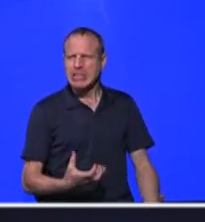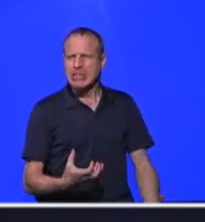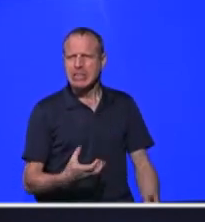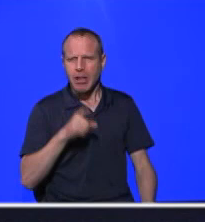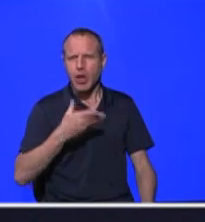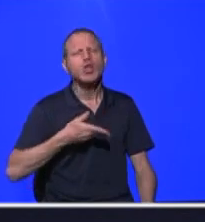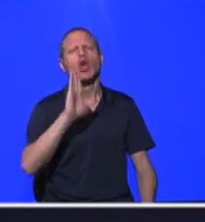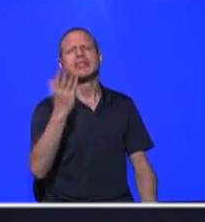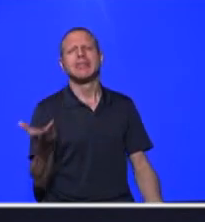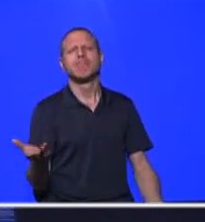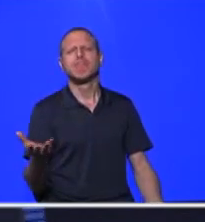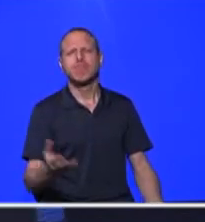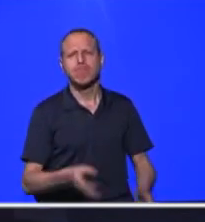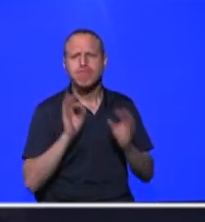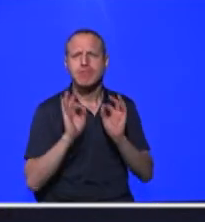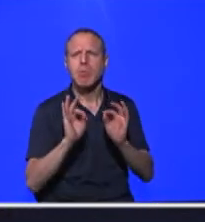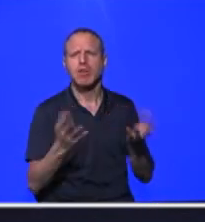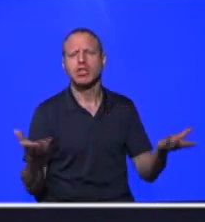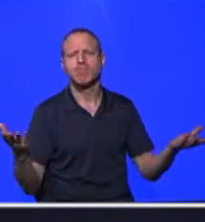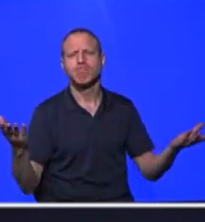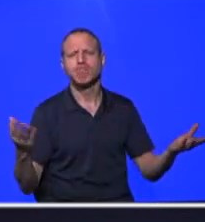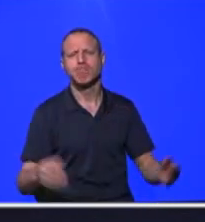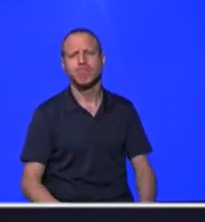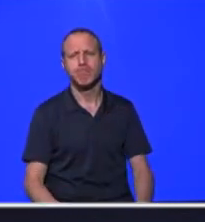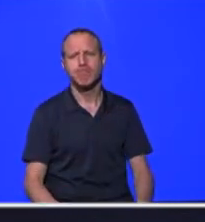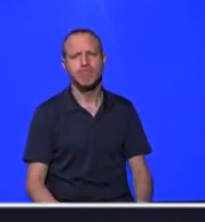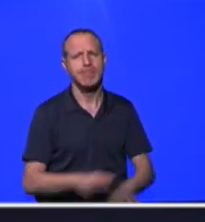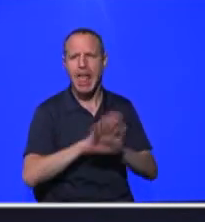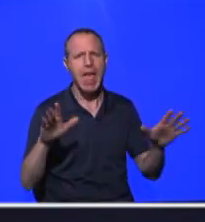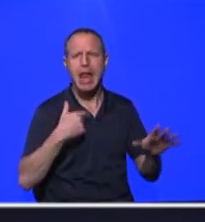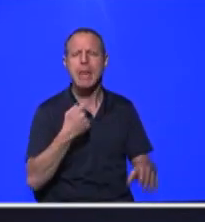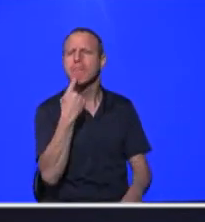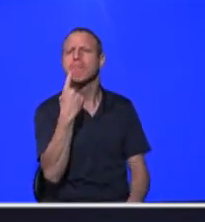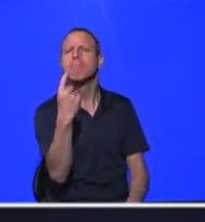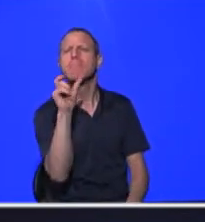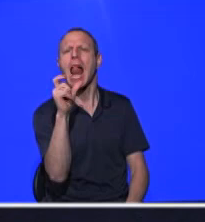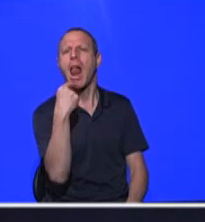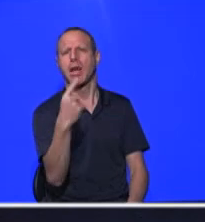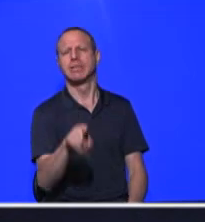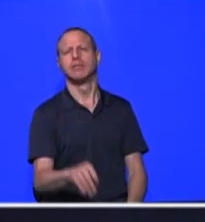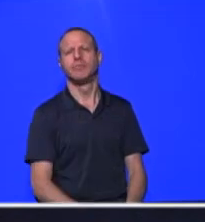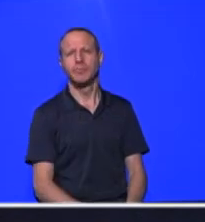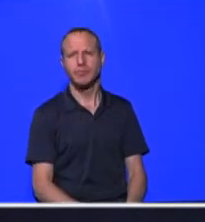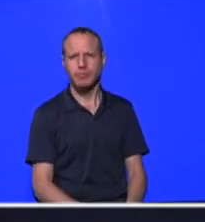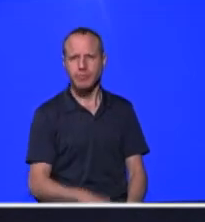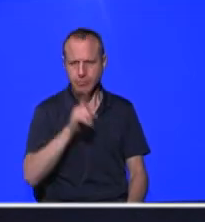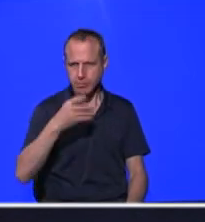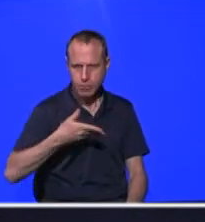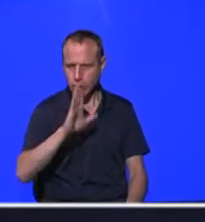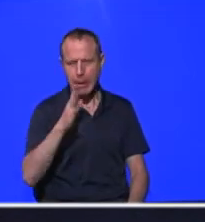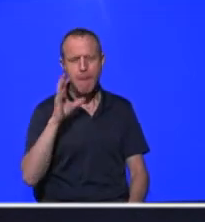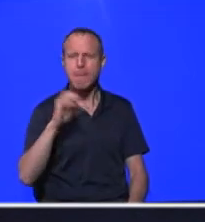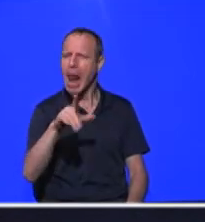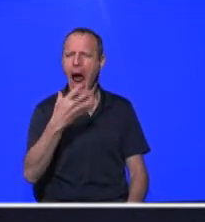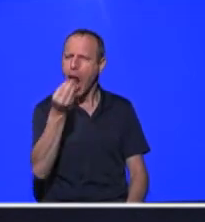אתה יוצא ממש... אין לי אפילו איך מילה להגיד את זה, כאילו... אתה יוצא, בא לך לאכול את